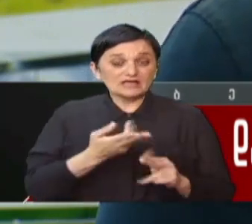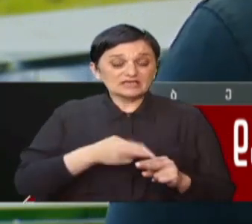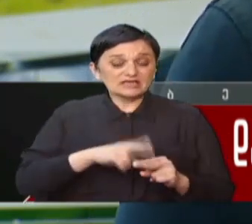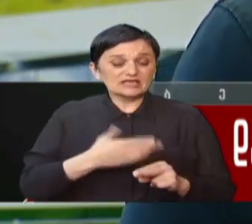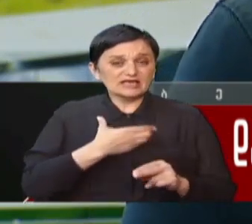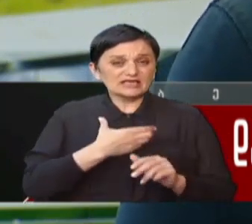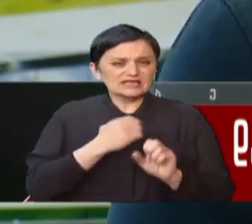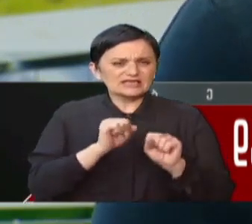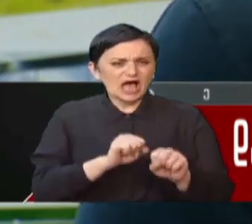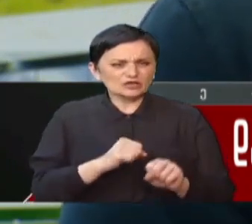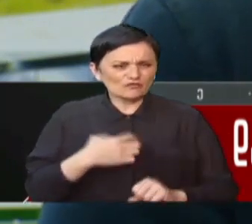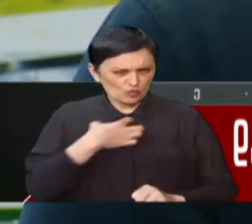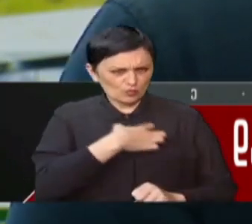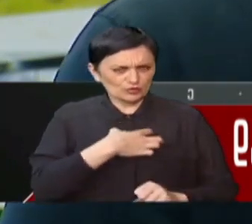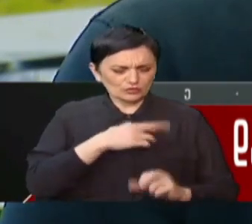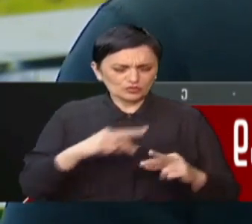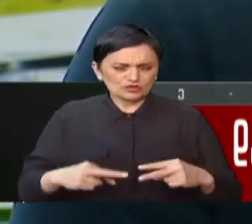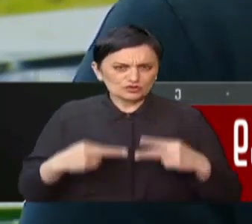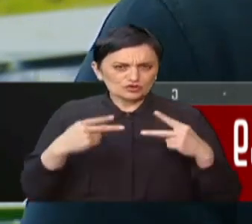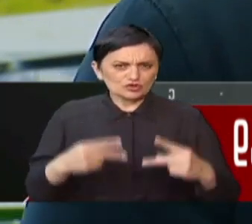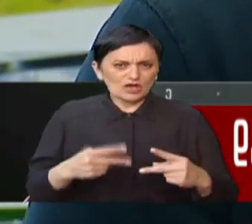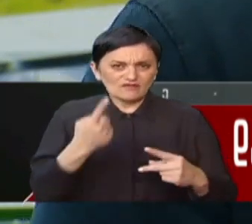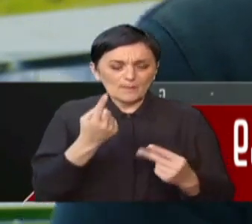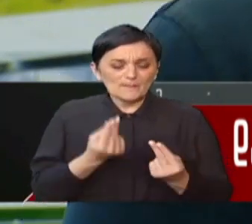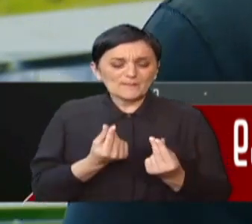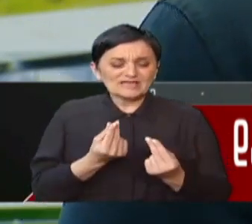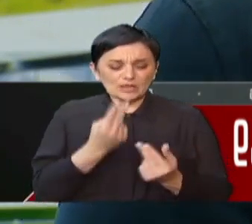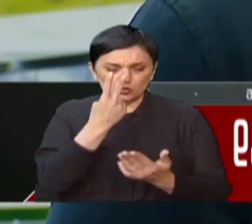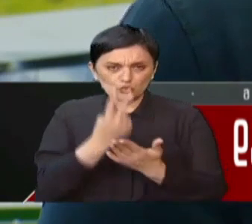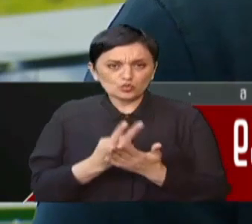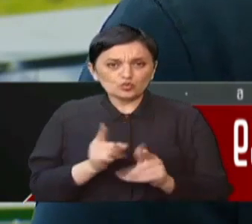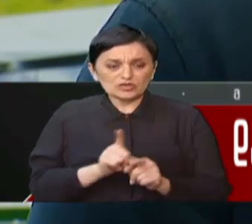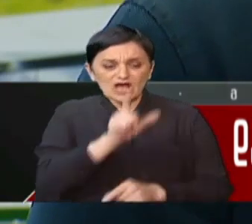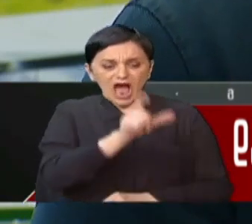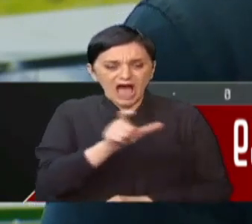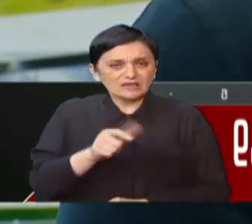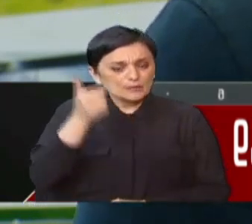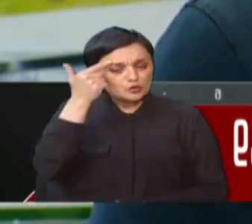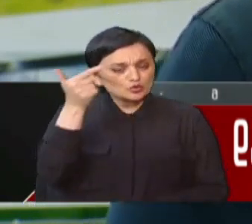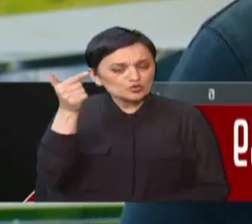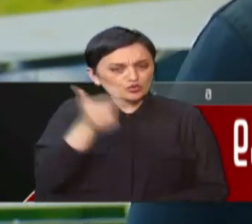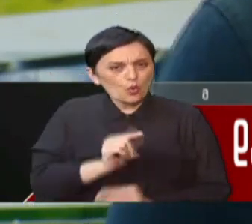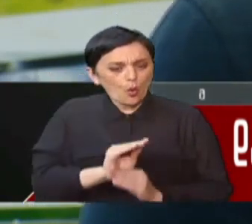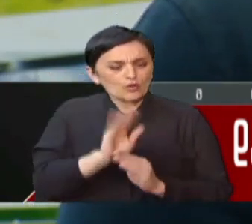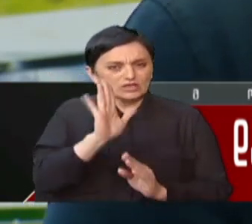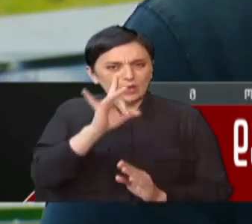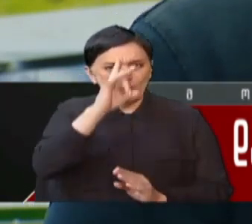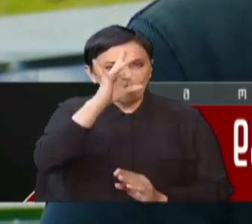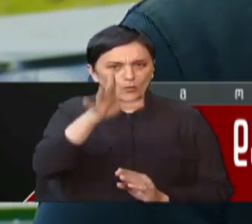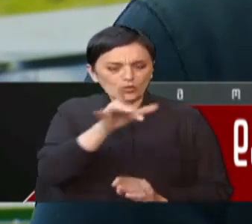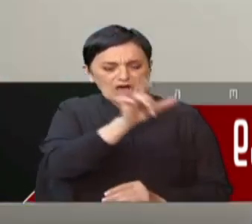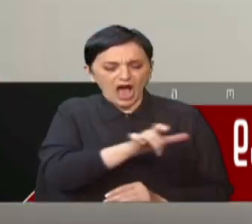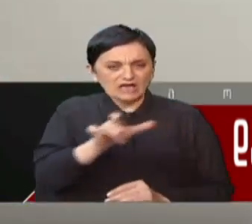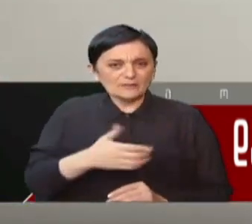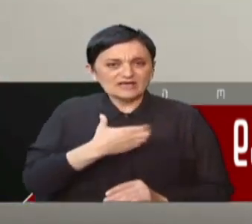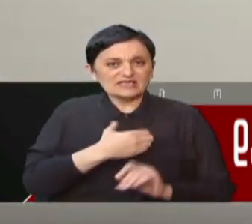დაზღვევა მნიშვნელოვნად შეცვლის არა მარტო ფინანსურ მაჩვენებელს, არამედ ადამიანების ცნობიერებას და კიდევ უფრო პოპულარული გახდება